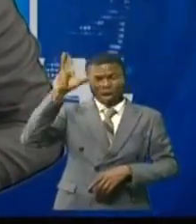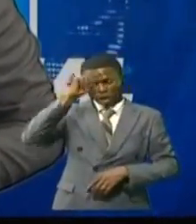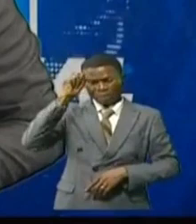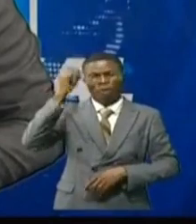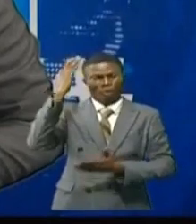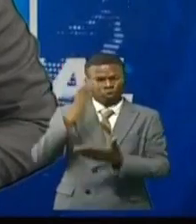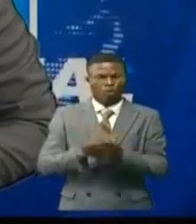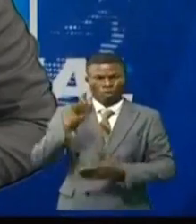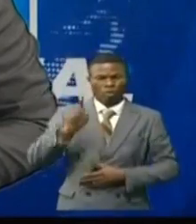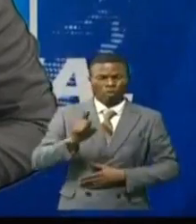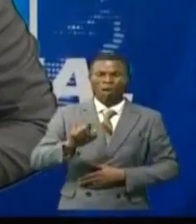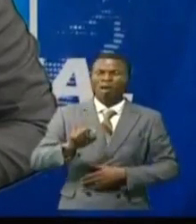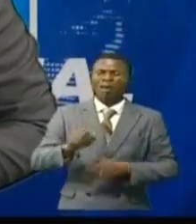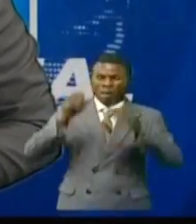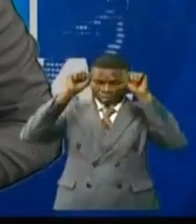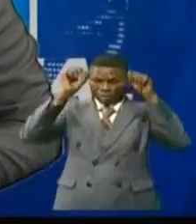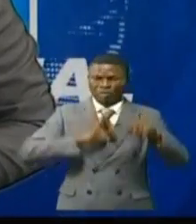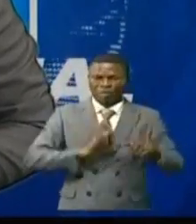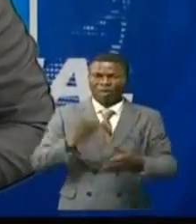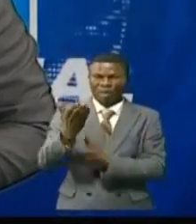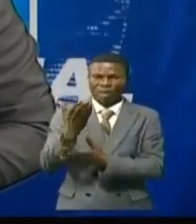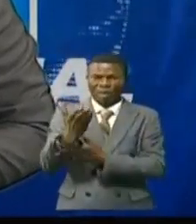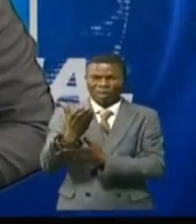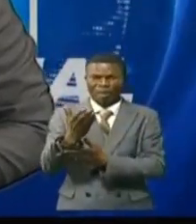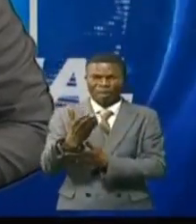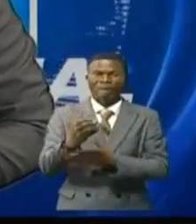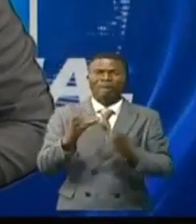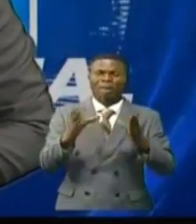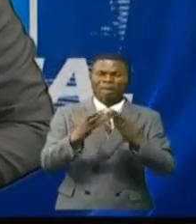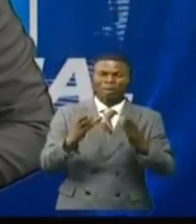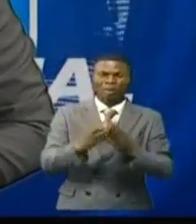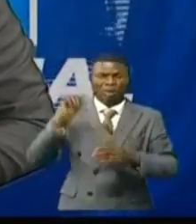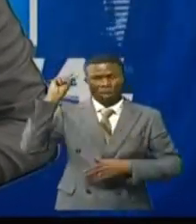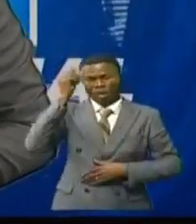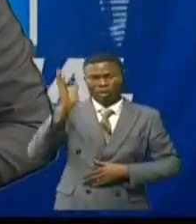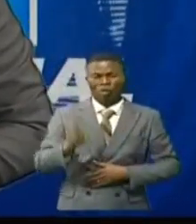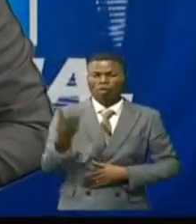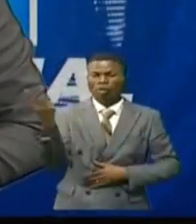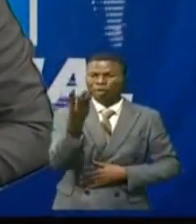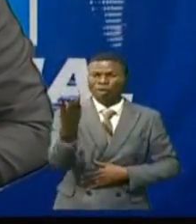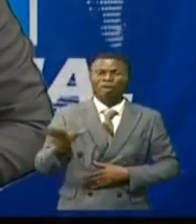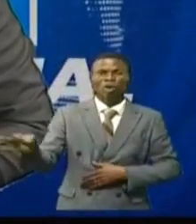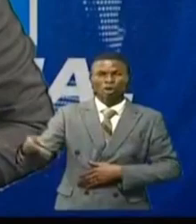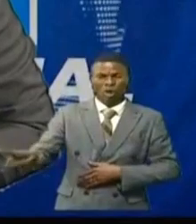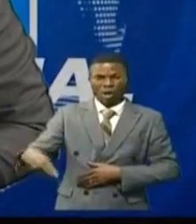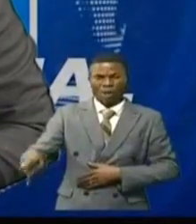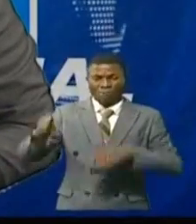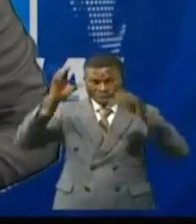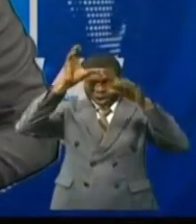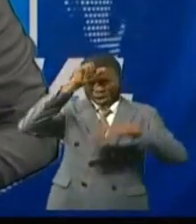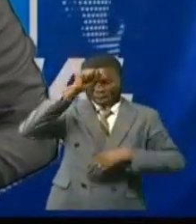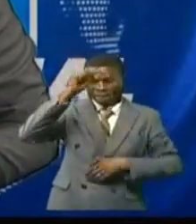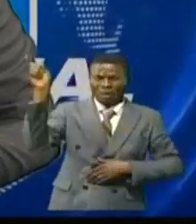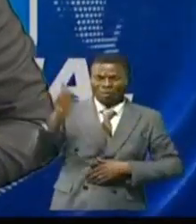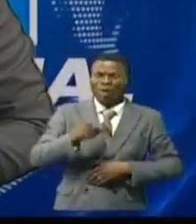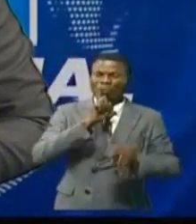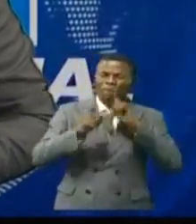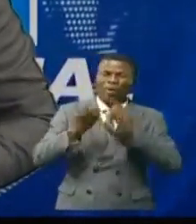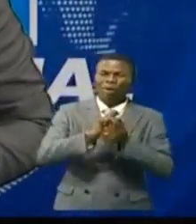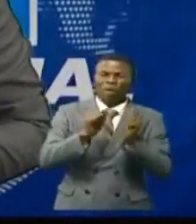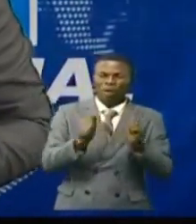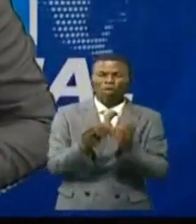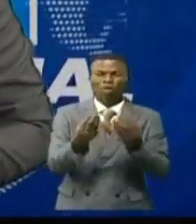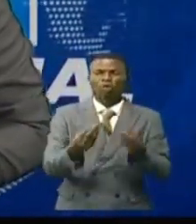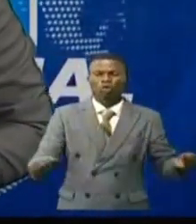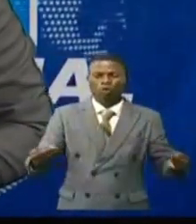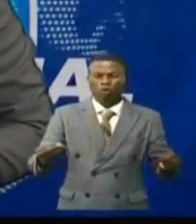l'État, Félix-Antoine Tshisekedi, à cette affaire réuni les gouverneurs de trois provinces de l'espace Grand Bandundu pour discuter autour de pistes